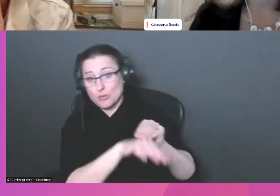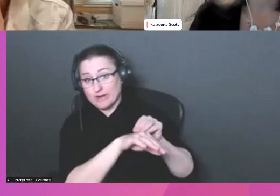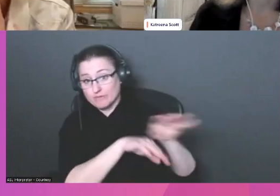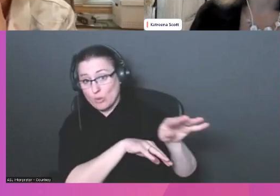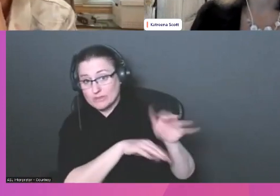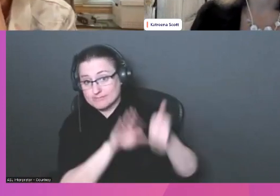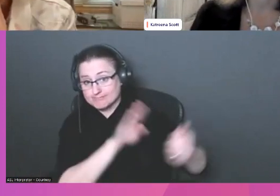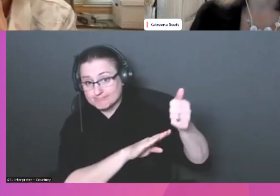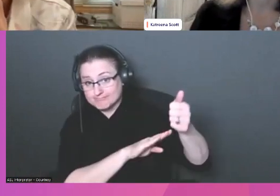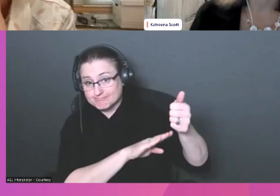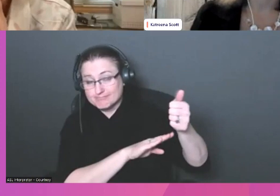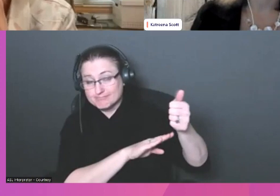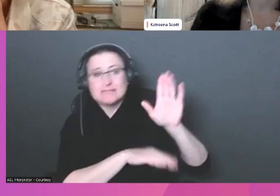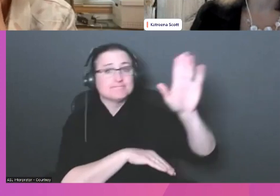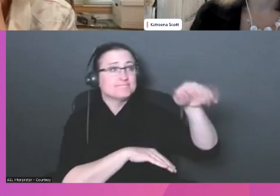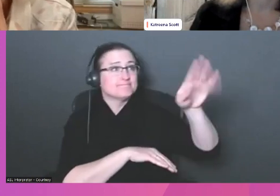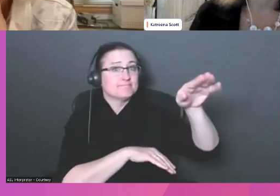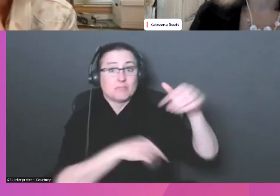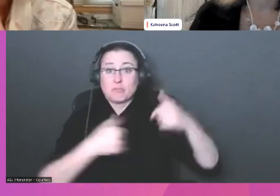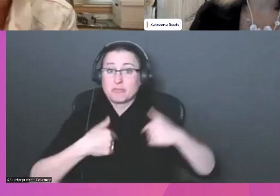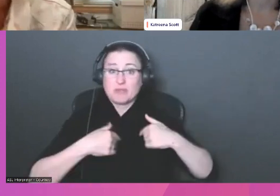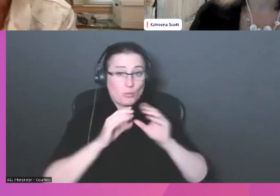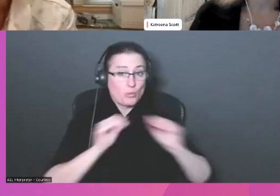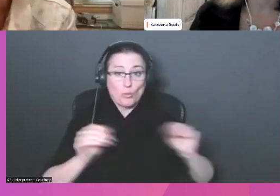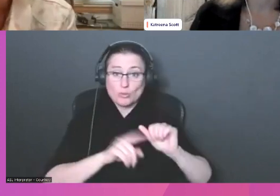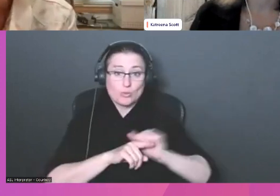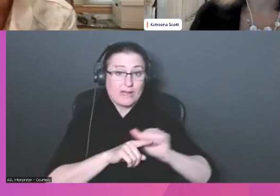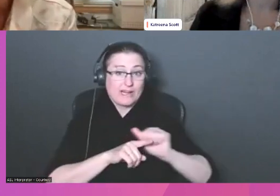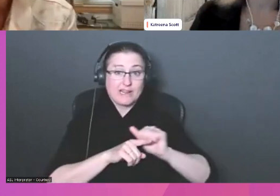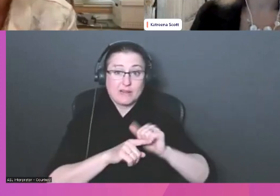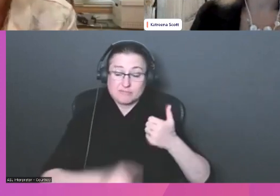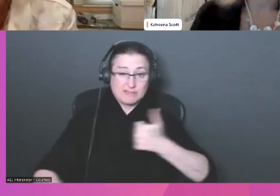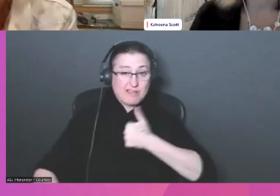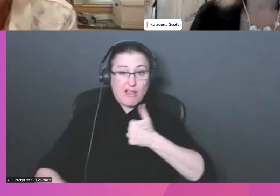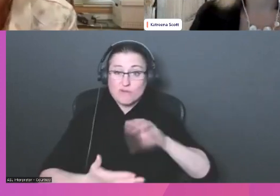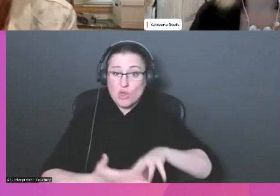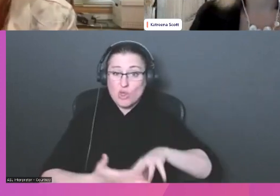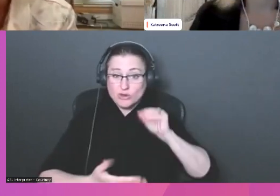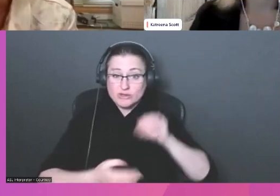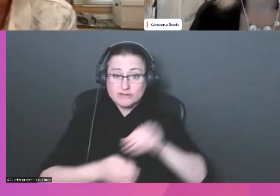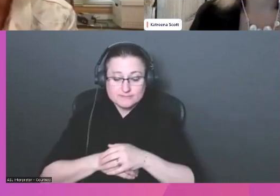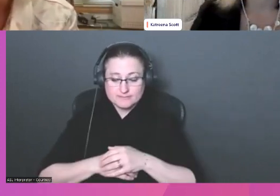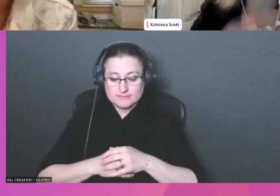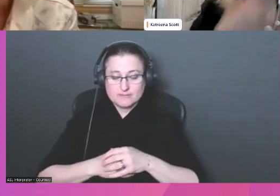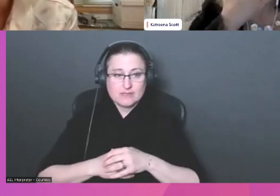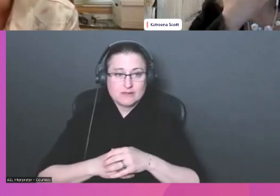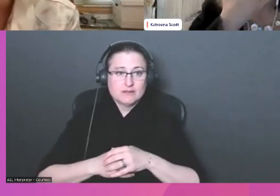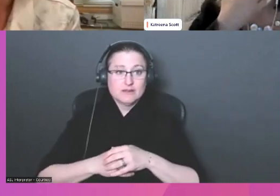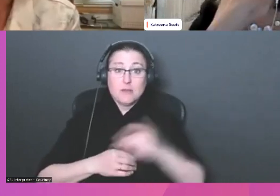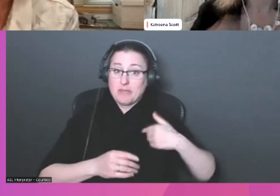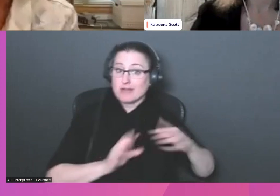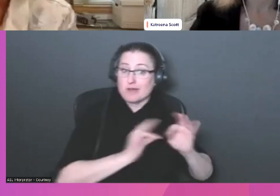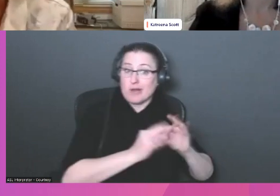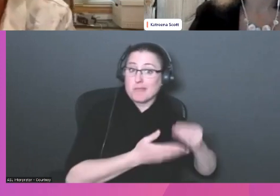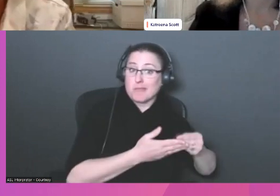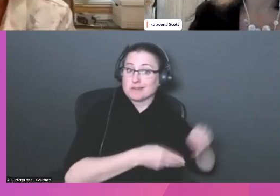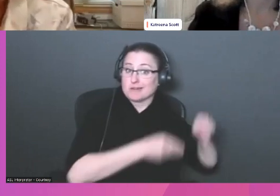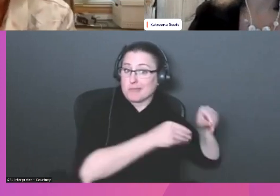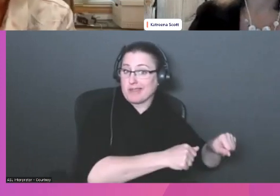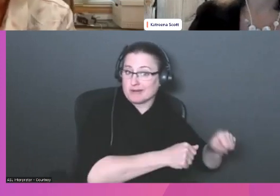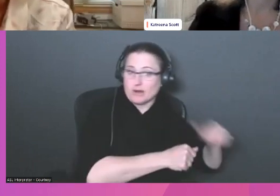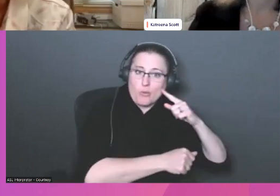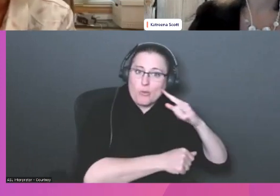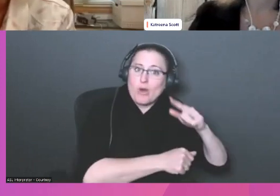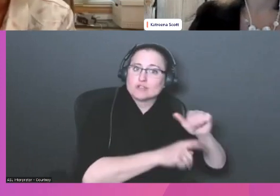avoir beaucoup d'influence sur les doyens. Revenez à l'école, dites-leur, moi j'ai dû apprendre moi-même, ce n'était pas dans le programme, cela m'a